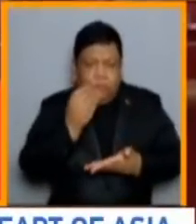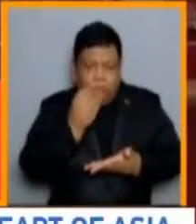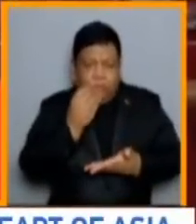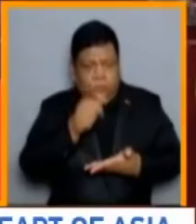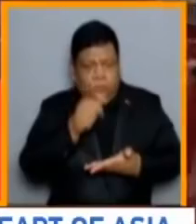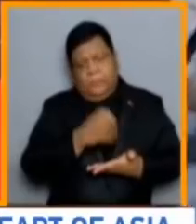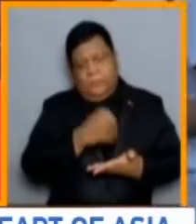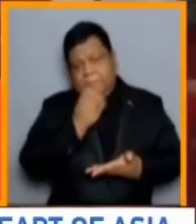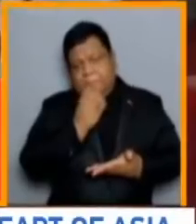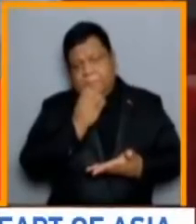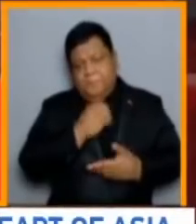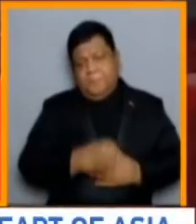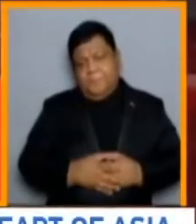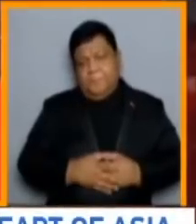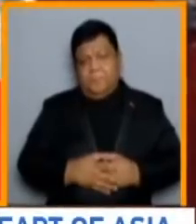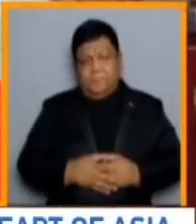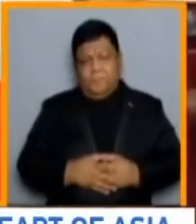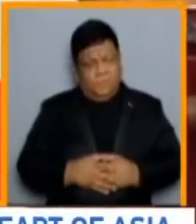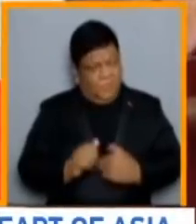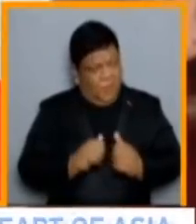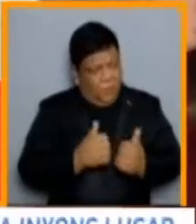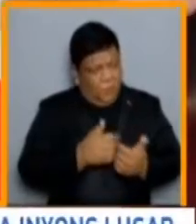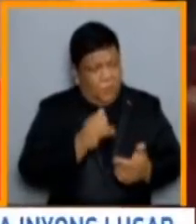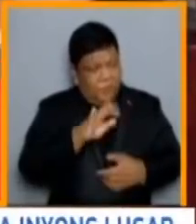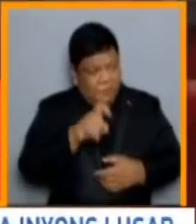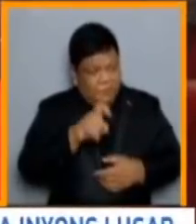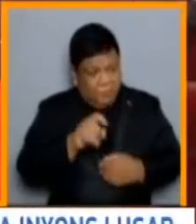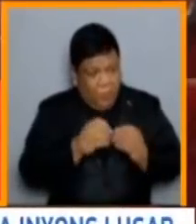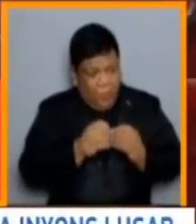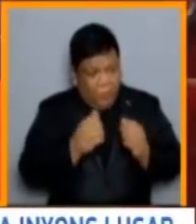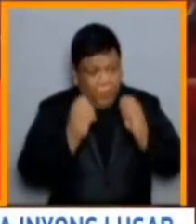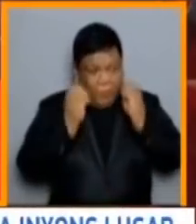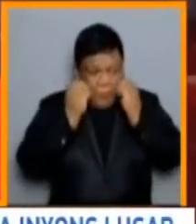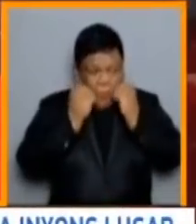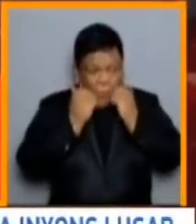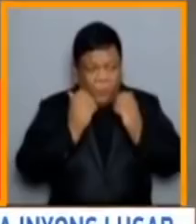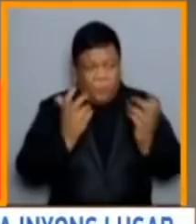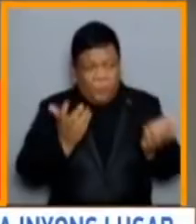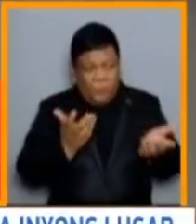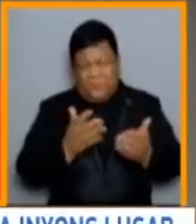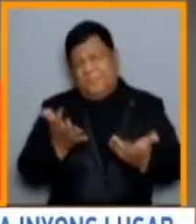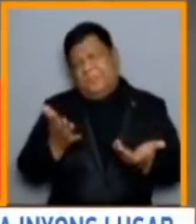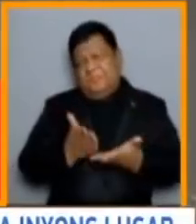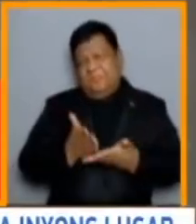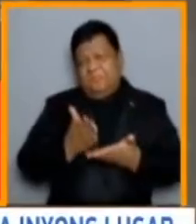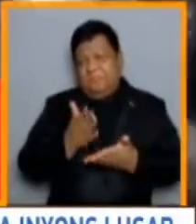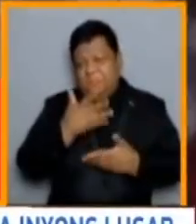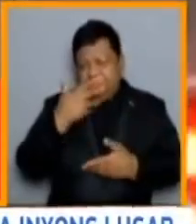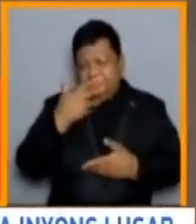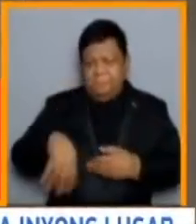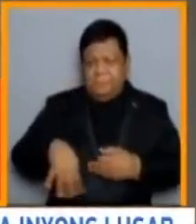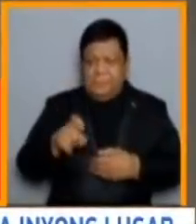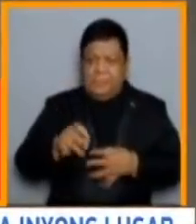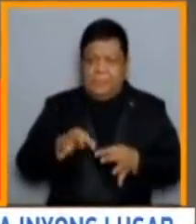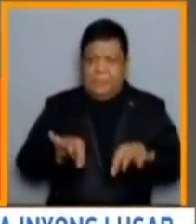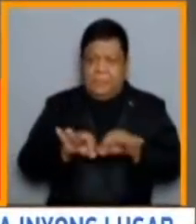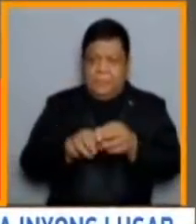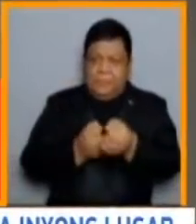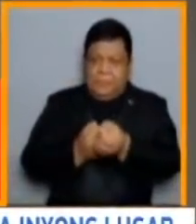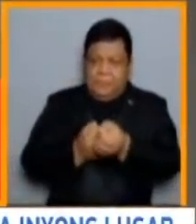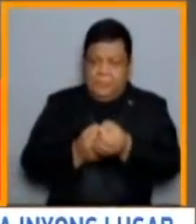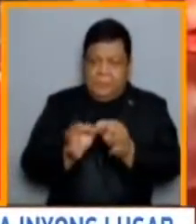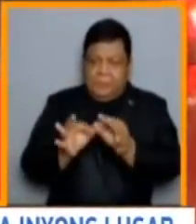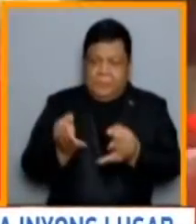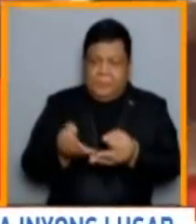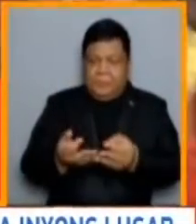yan eh? Lalo ka mga ngayayan yan. Wala, ganun talaga eh. Para sa pamilya lang eh. Ang mga manggagawang tulad ni Ian ang dahilan kung bakit mismo